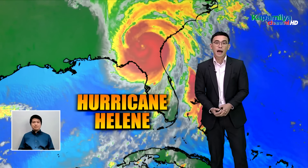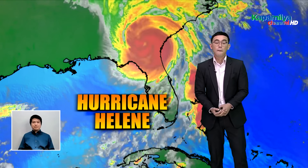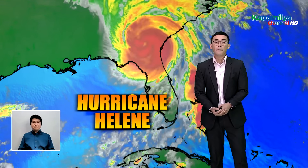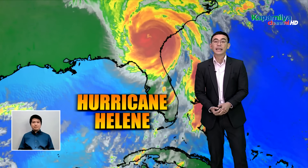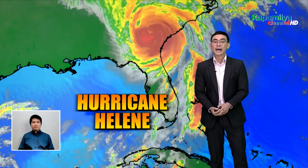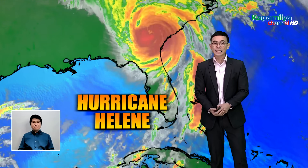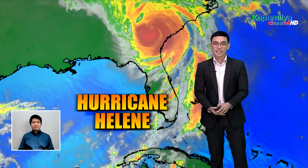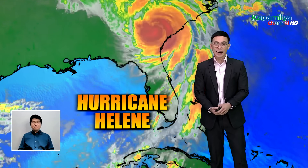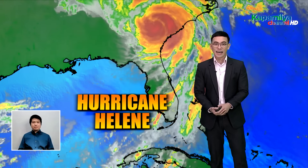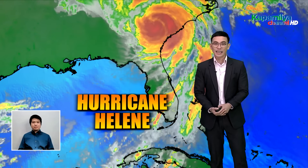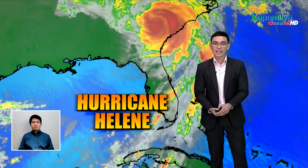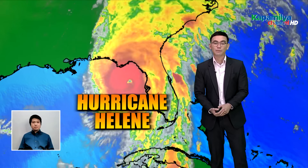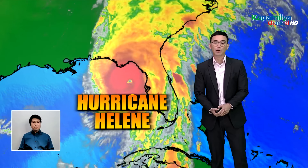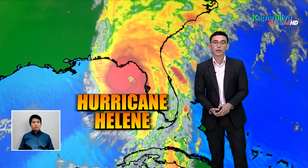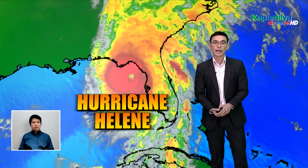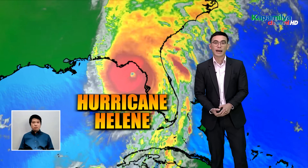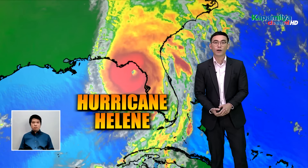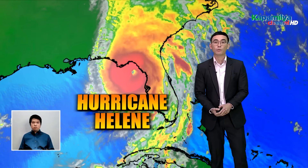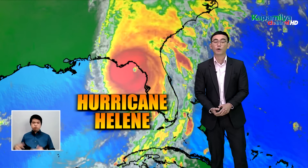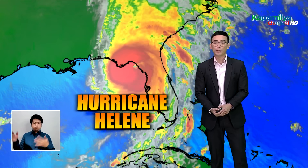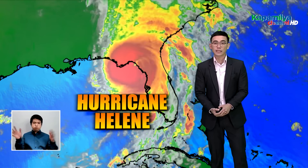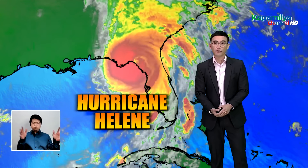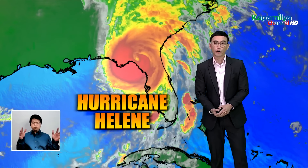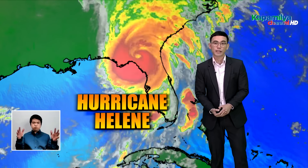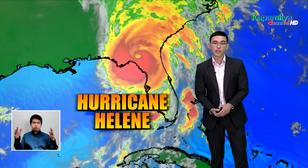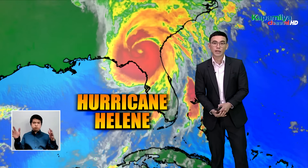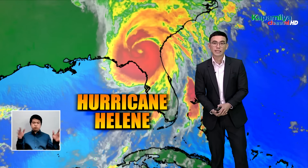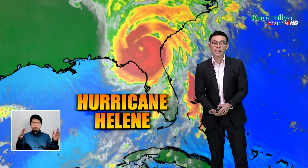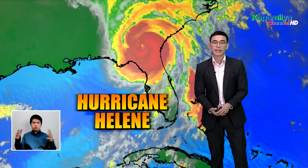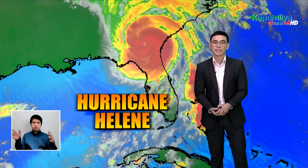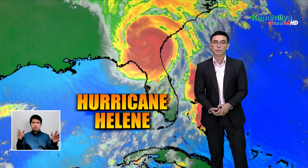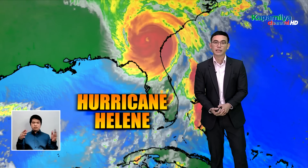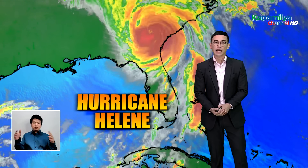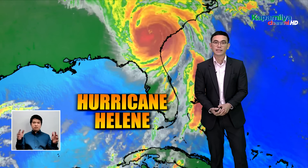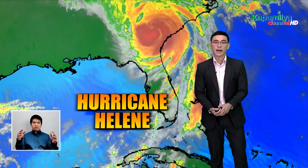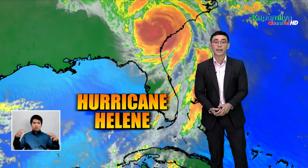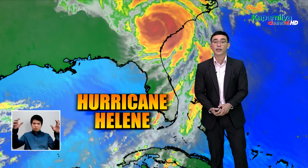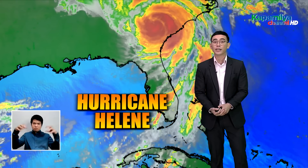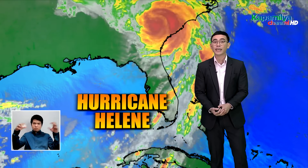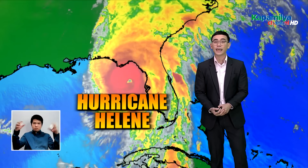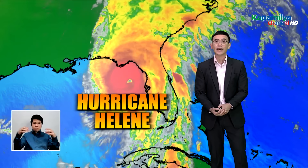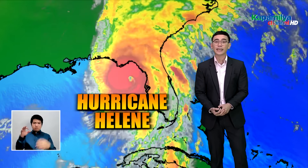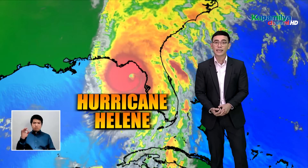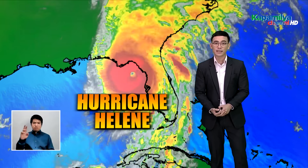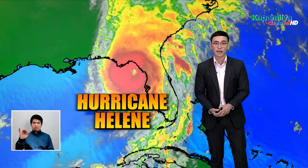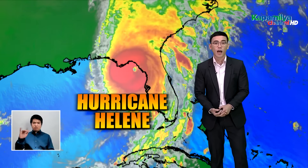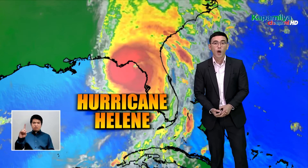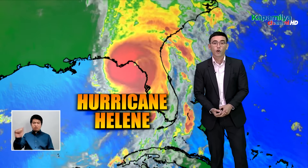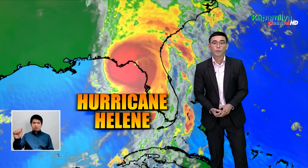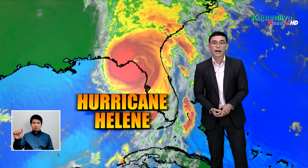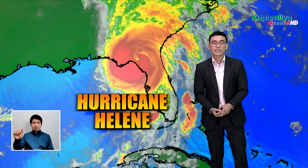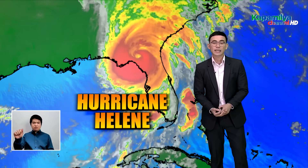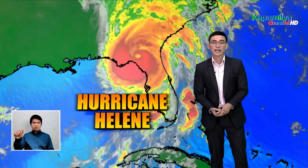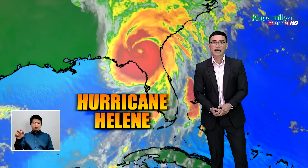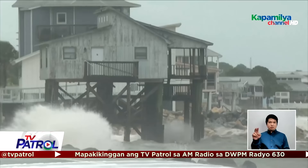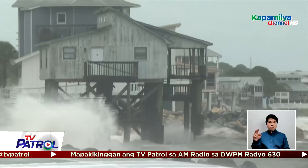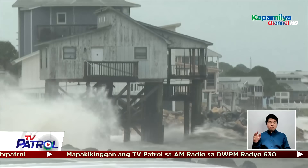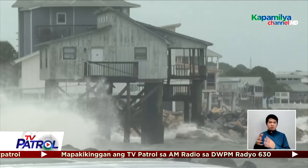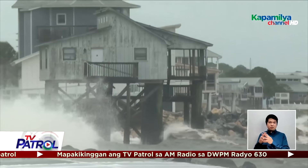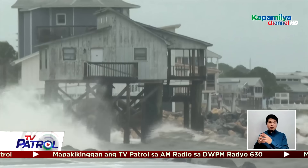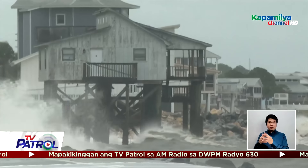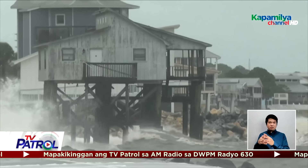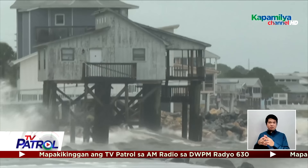Samantala, malakas na hangin at pag-ulan ang humagupit sa Florida, USA dahil sa pananalasa ng Hurricane Helene. Lumakas hanggang